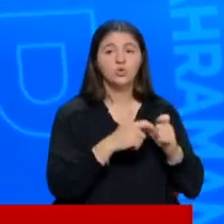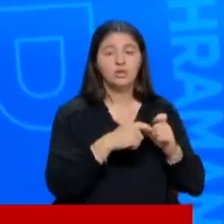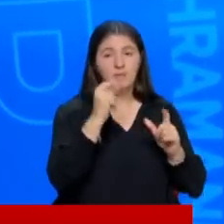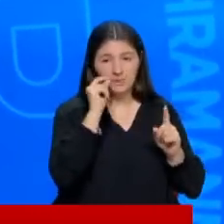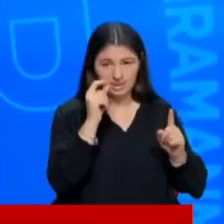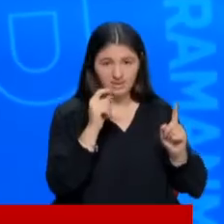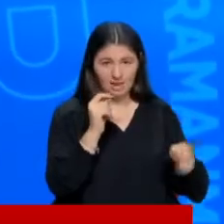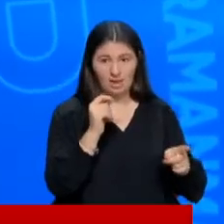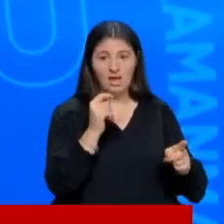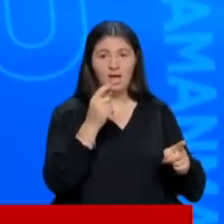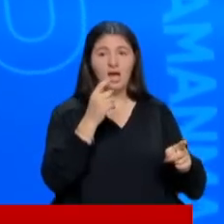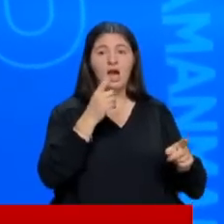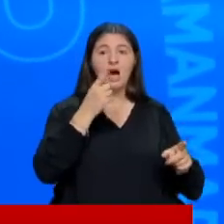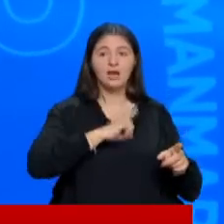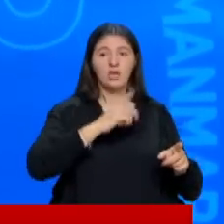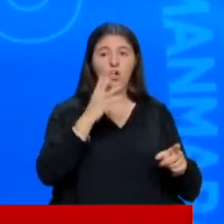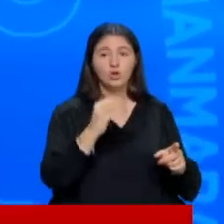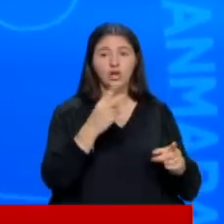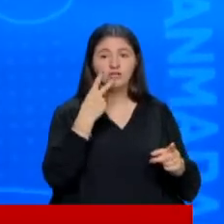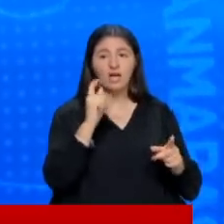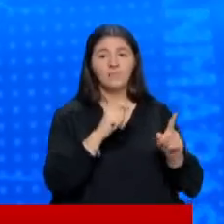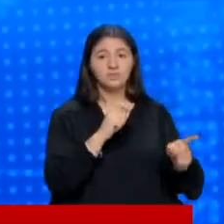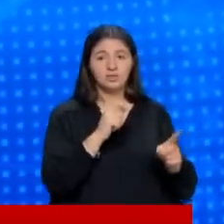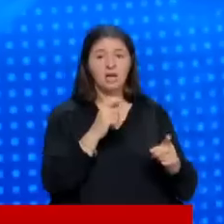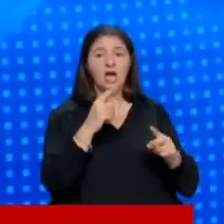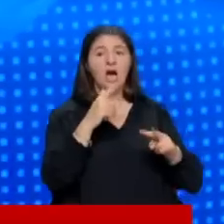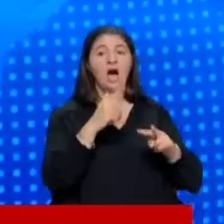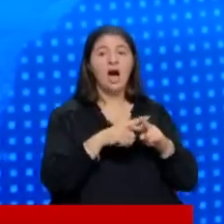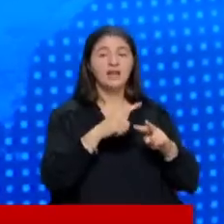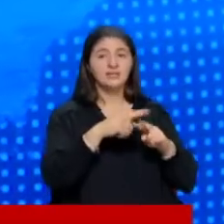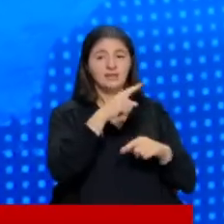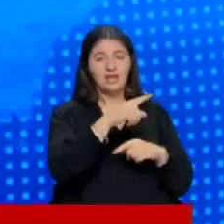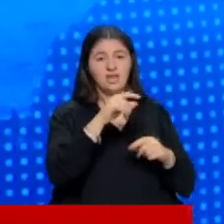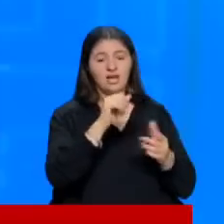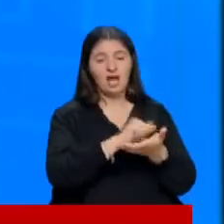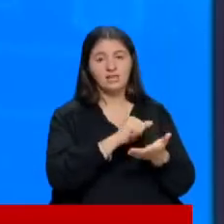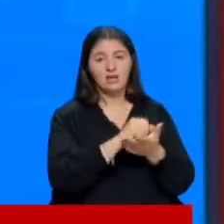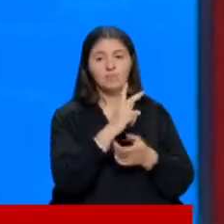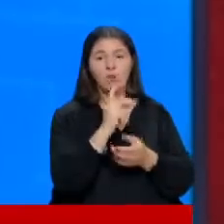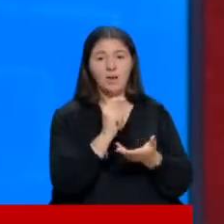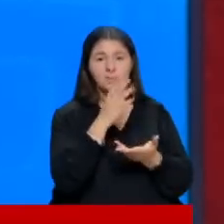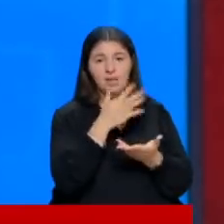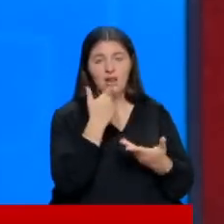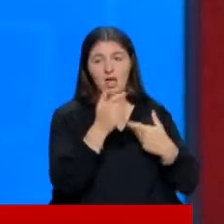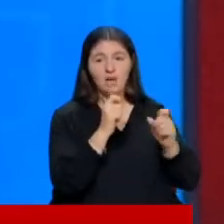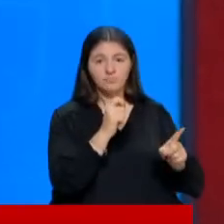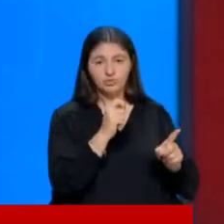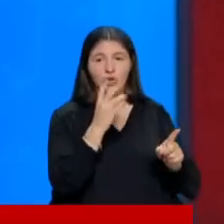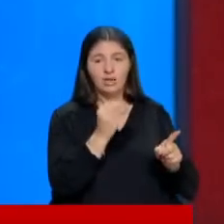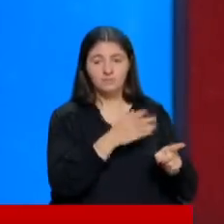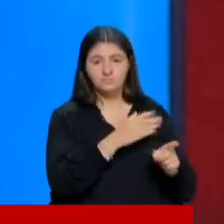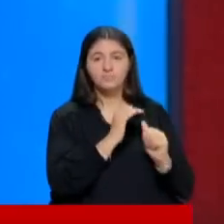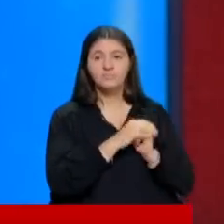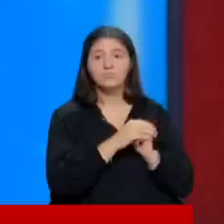tekin'de aday olacağını açıkladı ardından Çıldır gazetesinde böyle bir bilgiyi anlatmış aktarmış